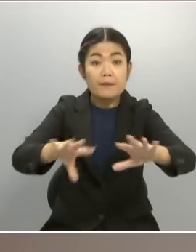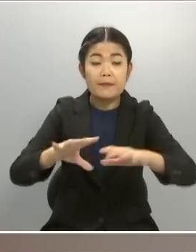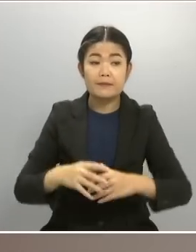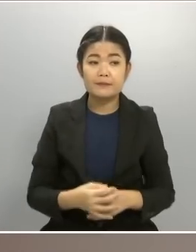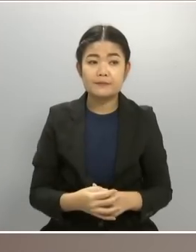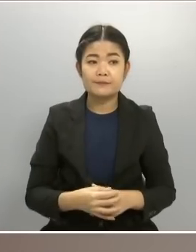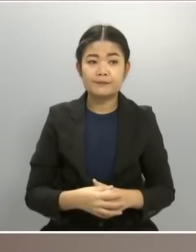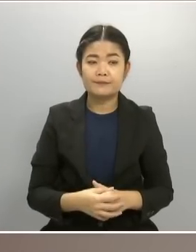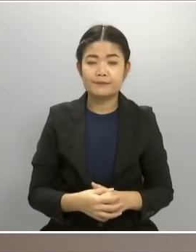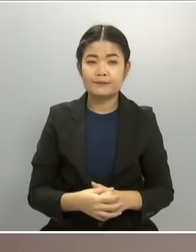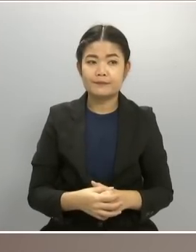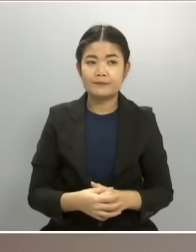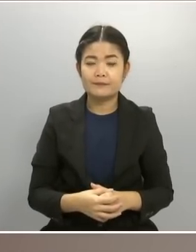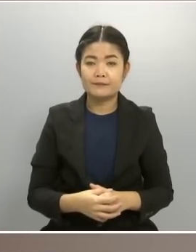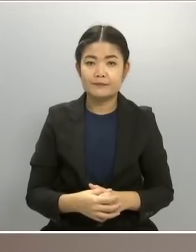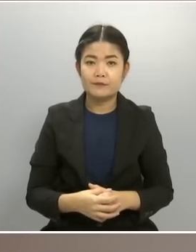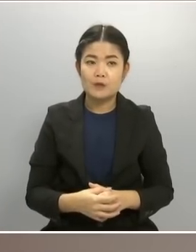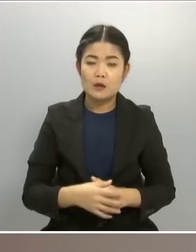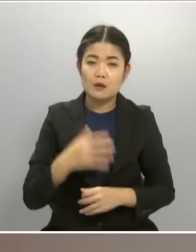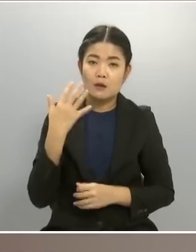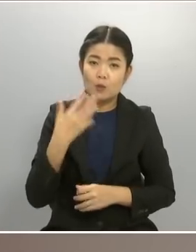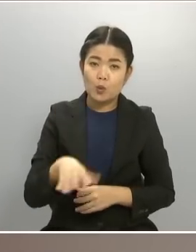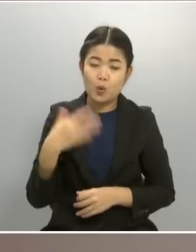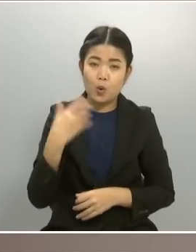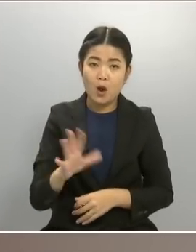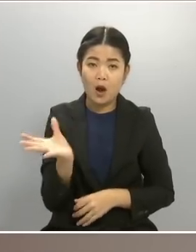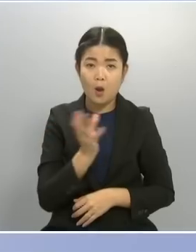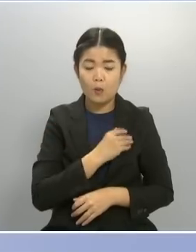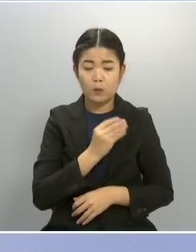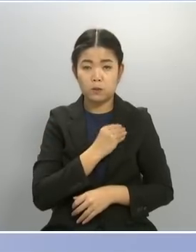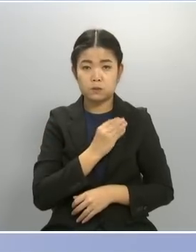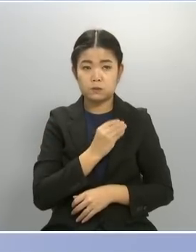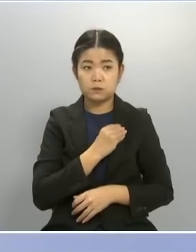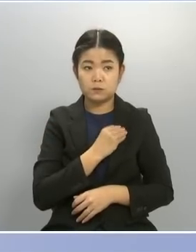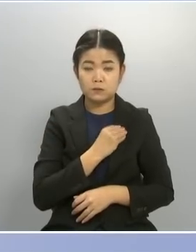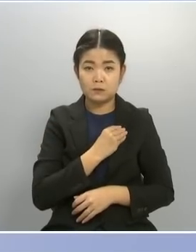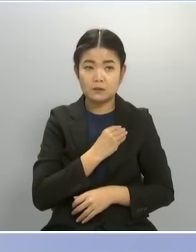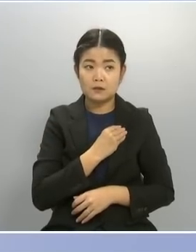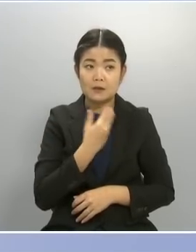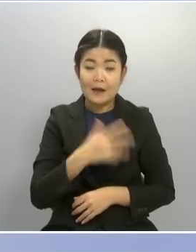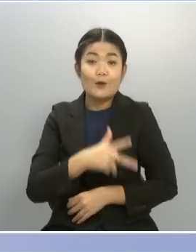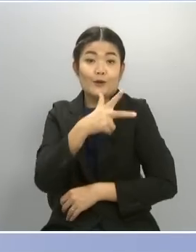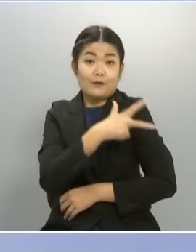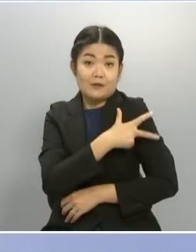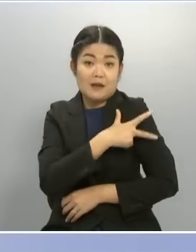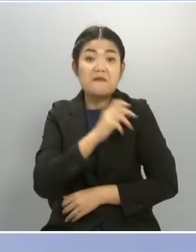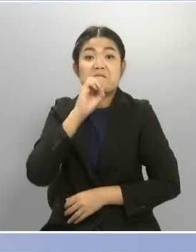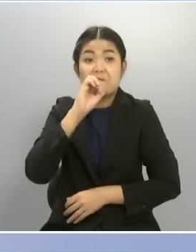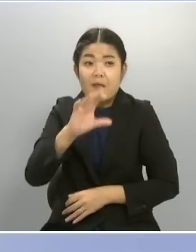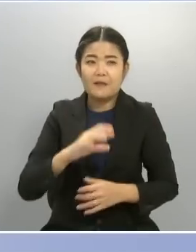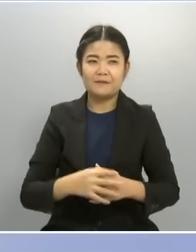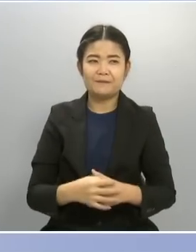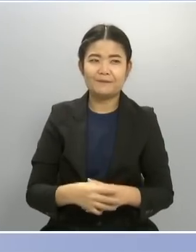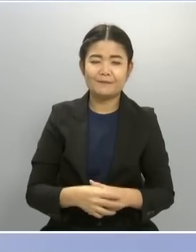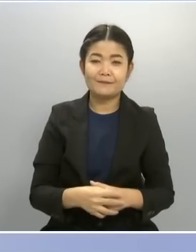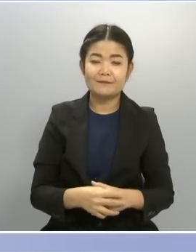ท่านผู้ชมโอ้โหมันน่ากลัวจริงๆแต่สุดท้ายดรจิมบอกกับนักข่าวบอกว่ายังไงถ้า